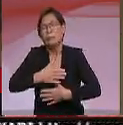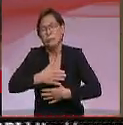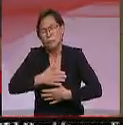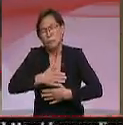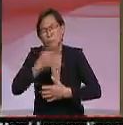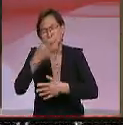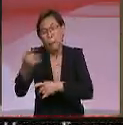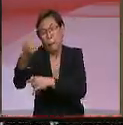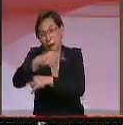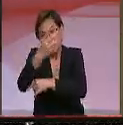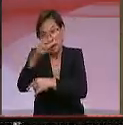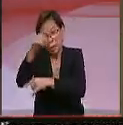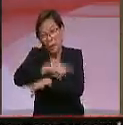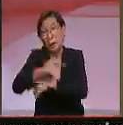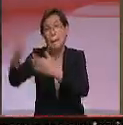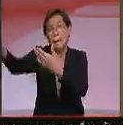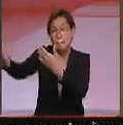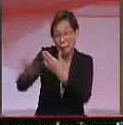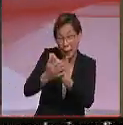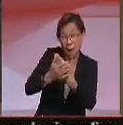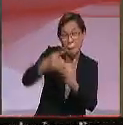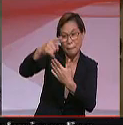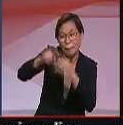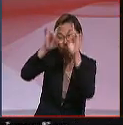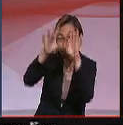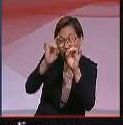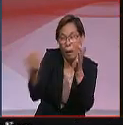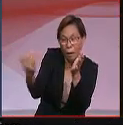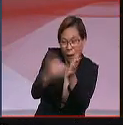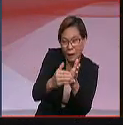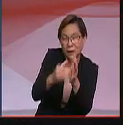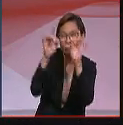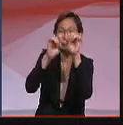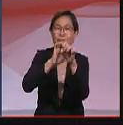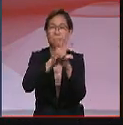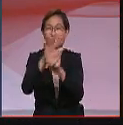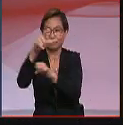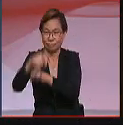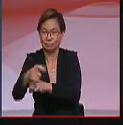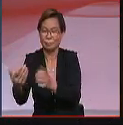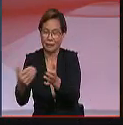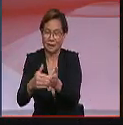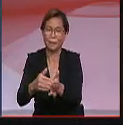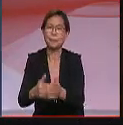tempoh 14 hari dari tarikh pulang perlu menjalani saringan ulangan COVID-19.